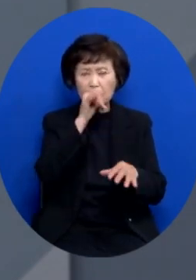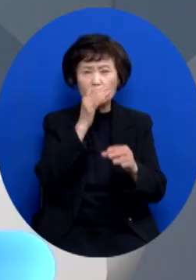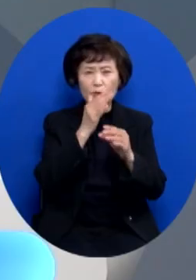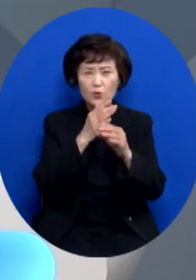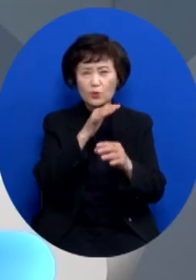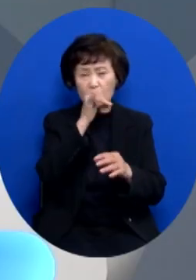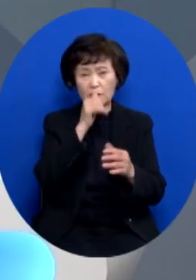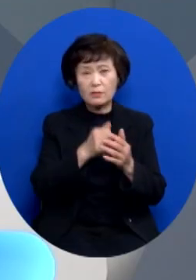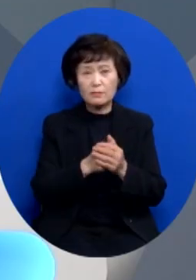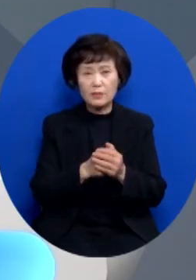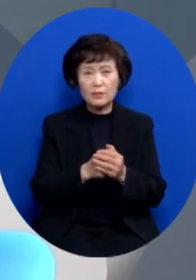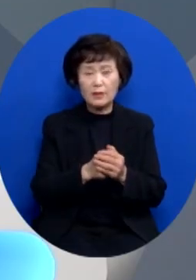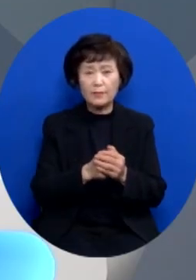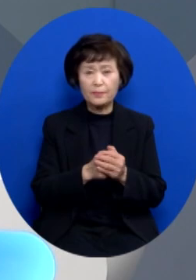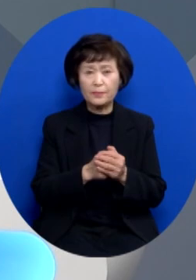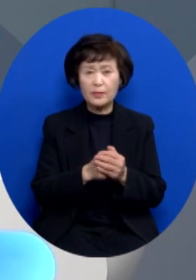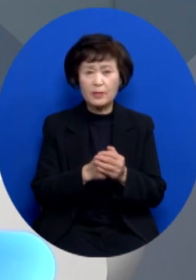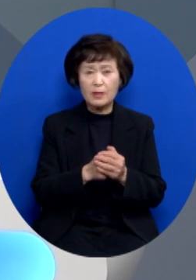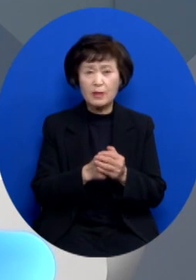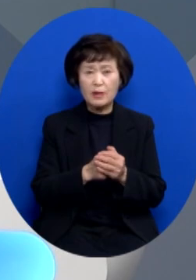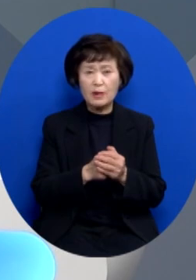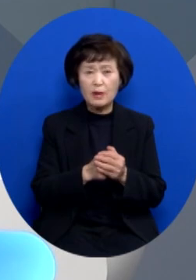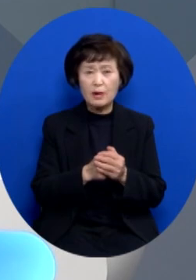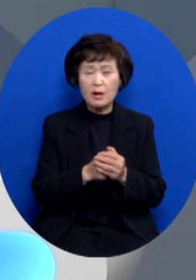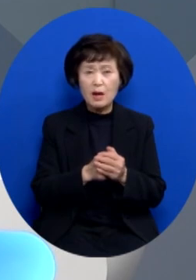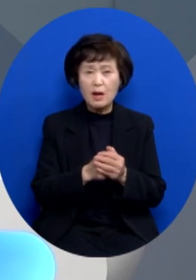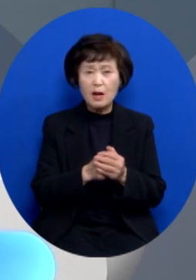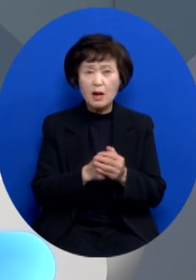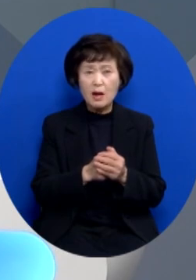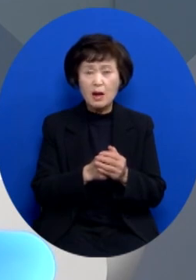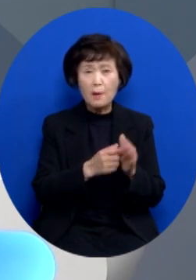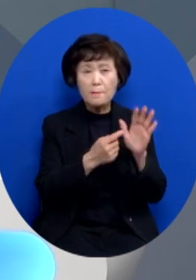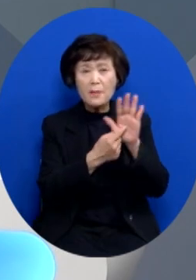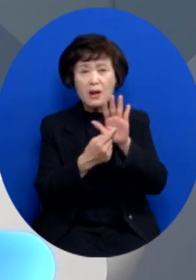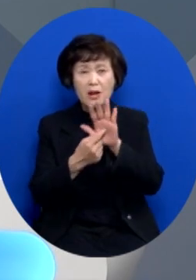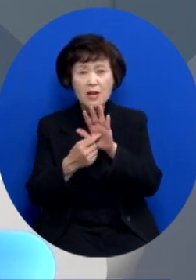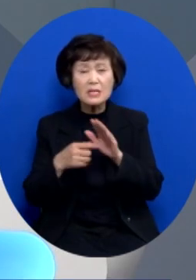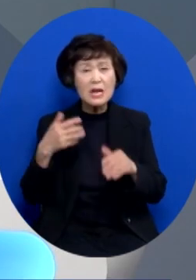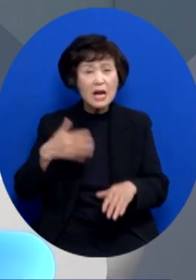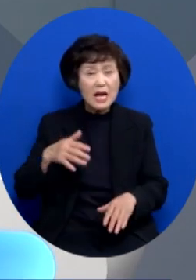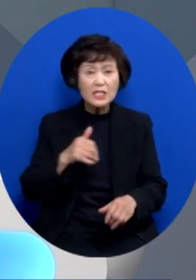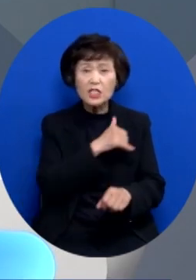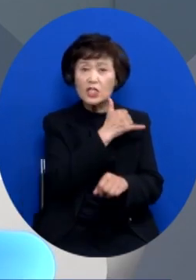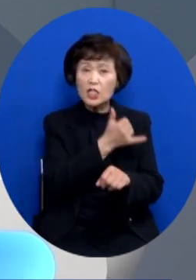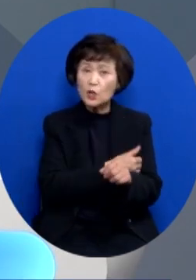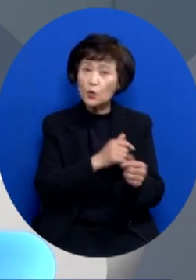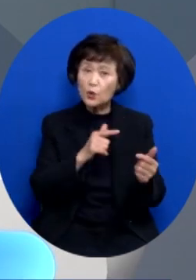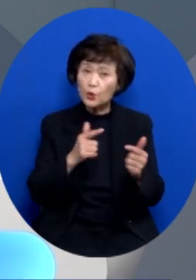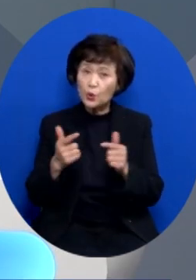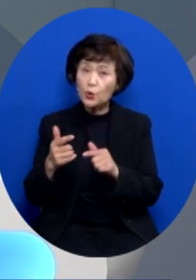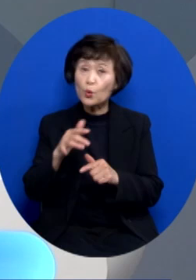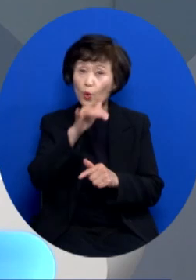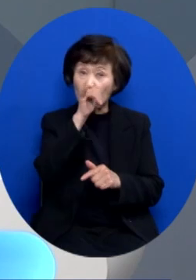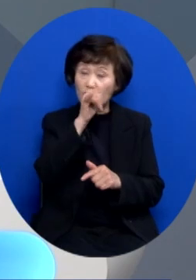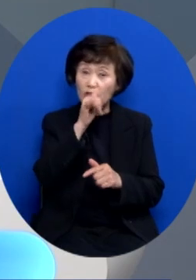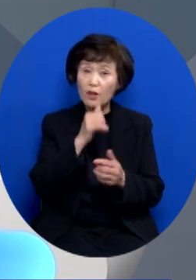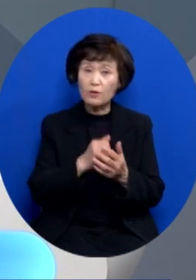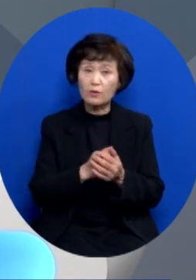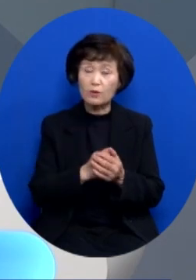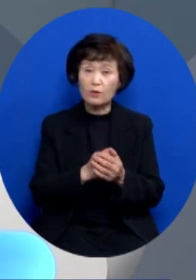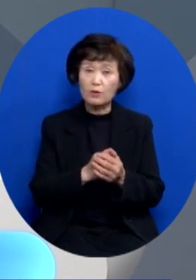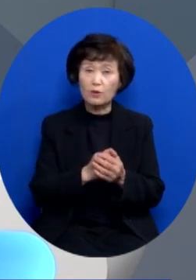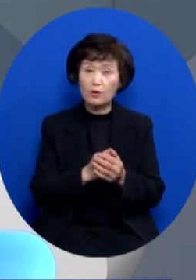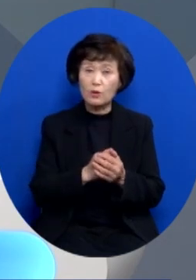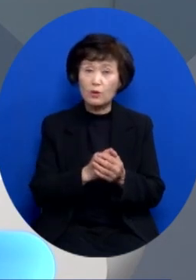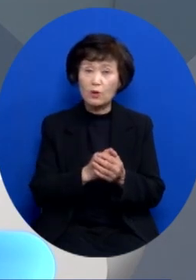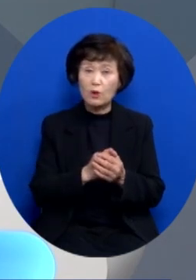네. 중요도만큼 많이 알려지지 않는 인권 문제들도 있는데 인권 유형이 있다고 들었습니다. 어떻게